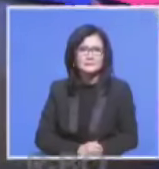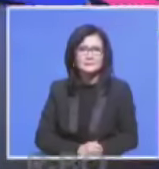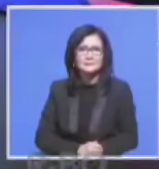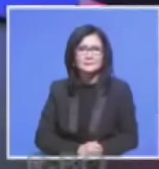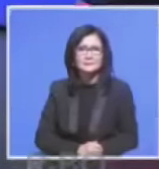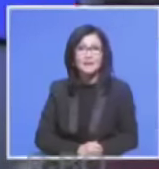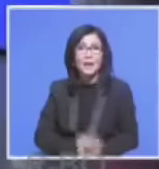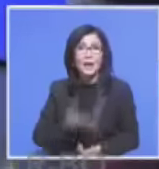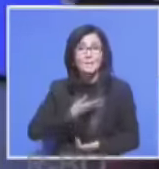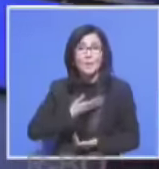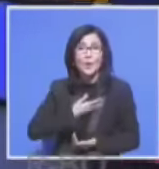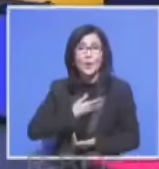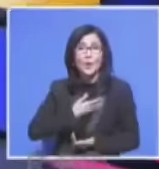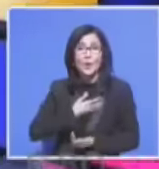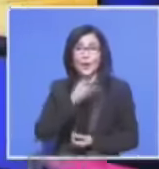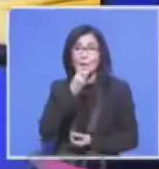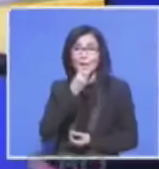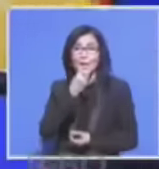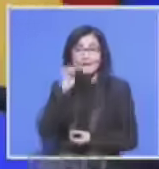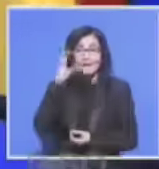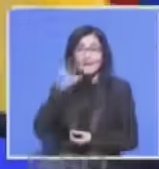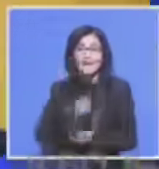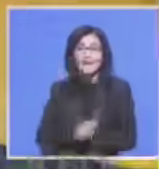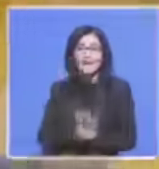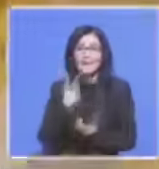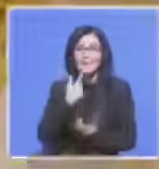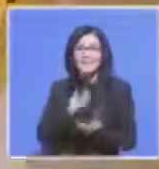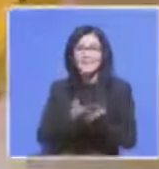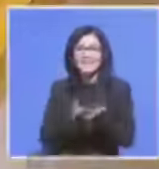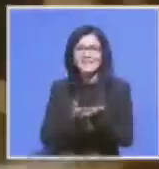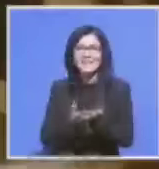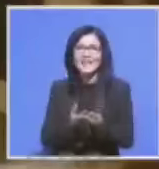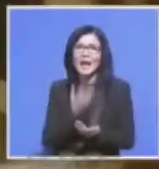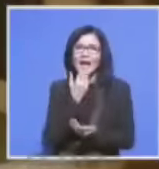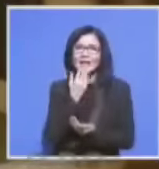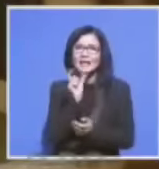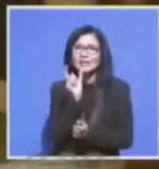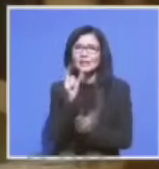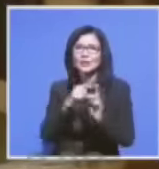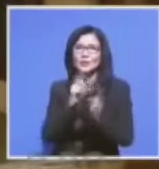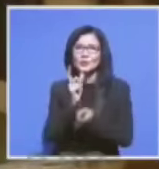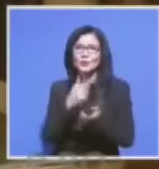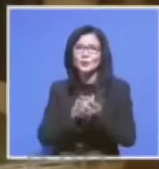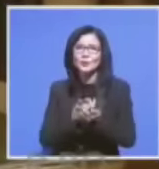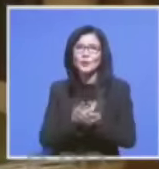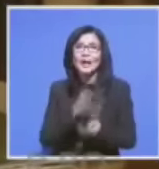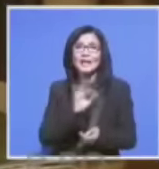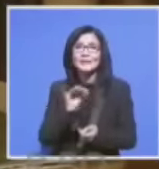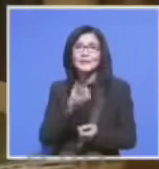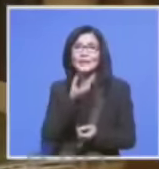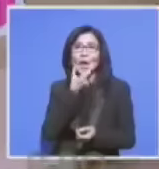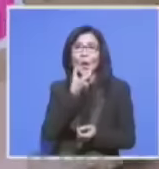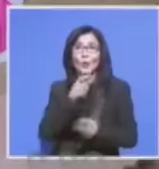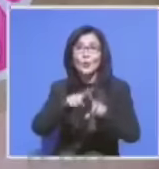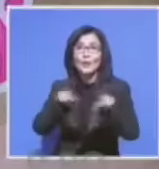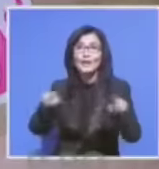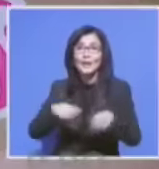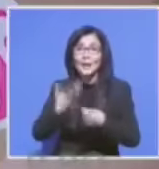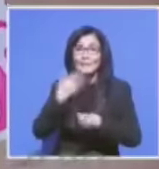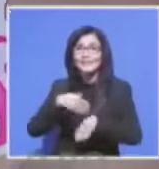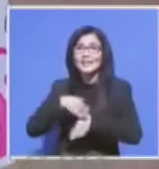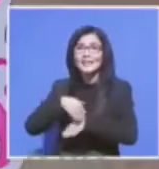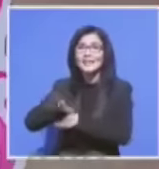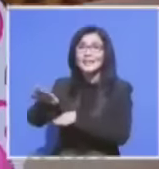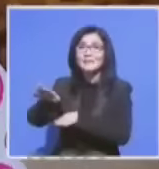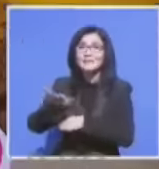Pemirsa, mau makan siang dengan nasi uduk yang tidak biasa? Kami sajikan nasi uduk ala kue tart yang bisa dikirim kepada orang-orang yang paling Anda